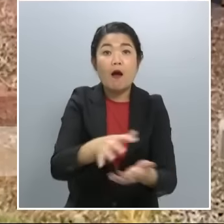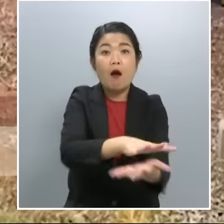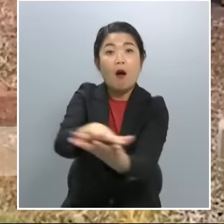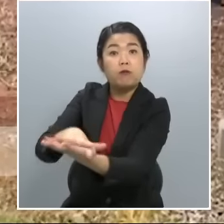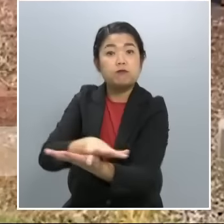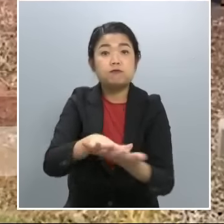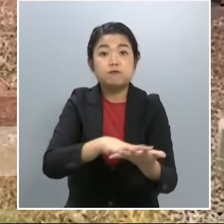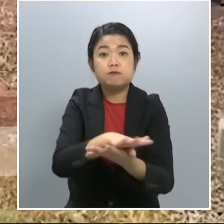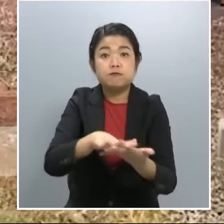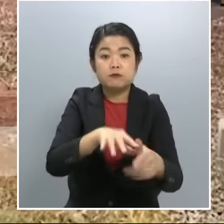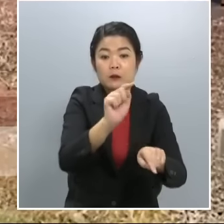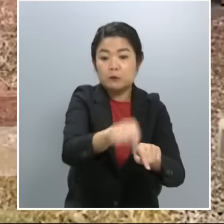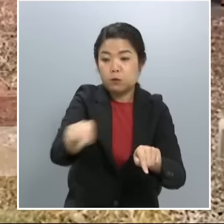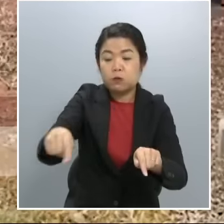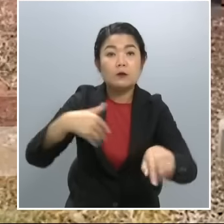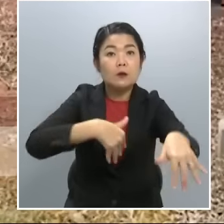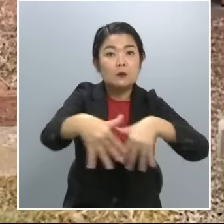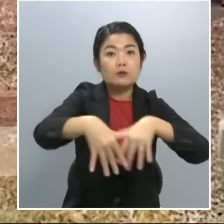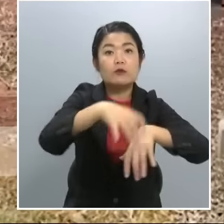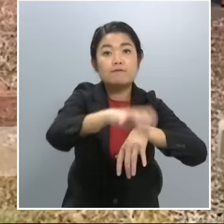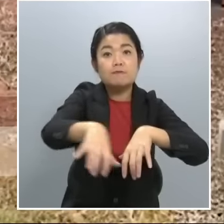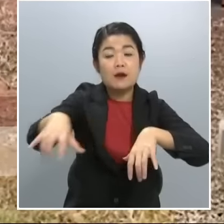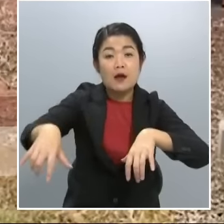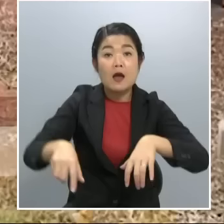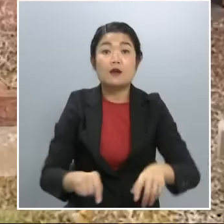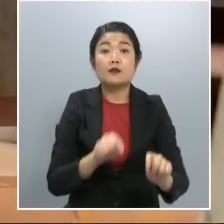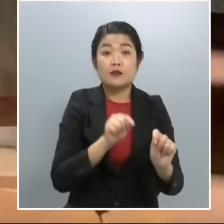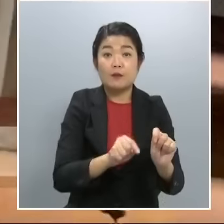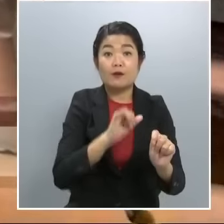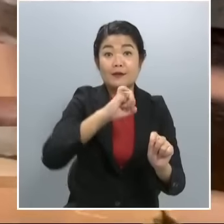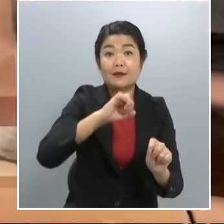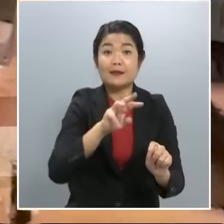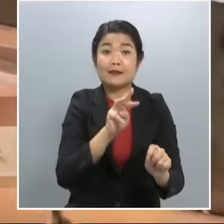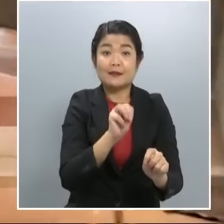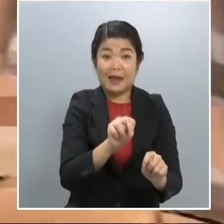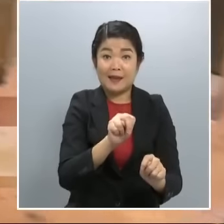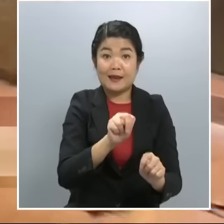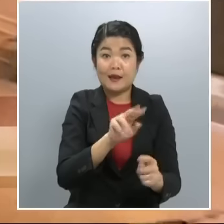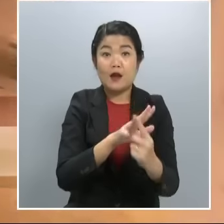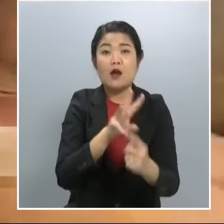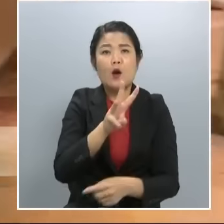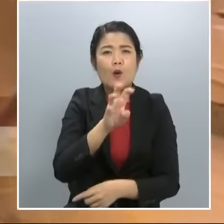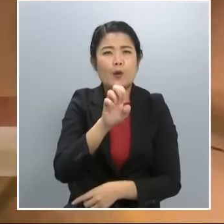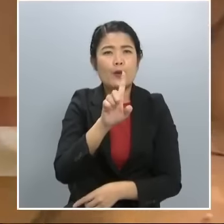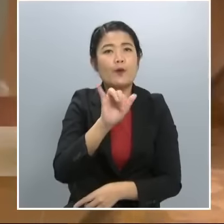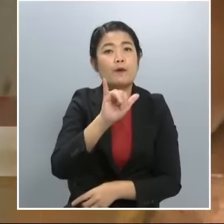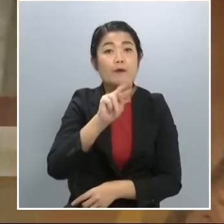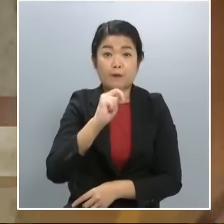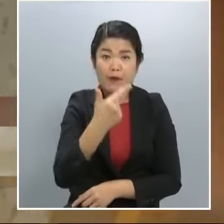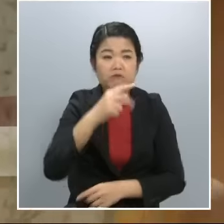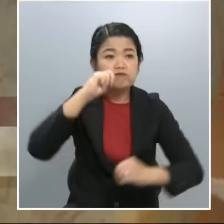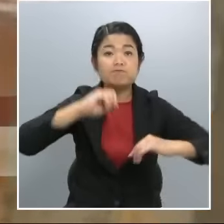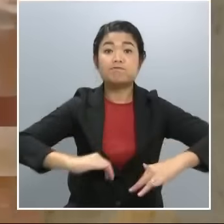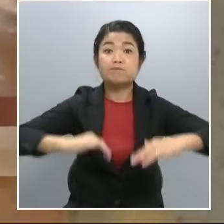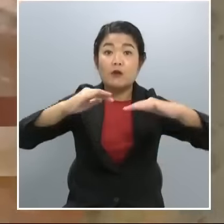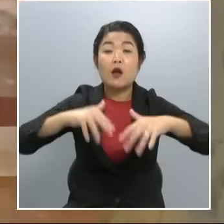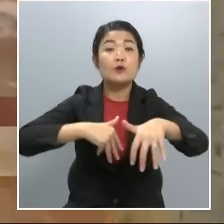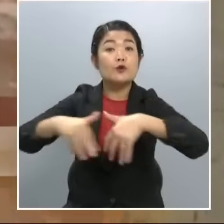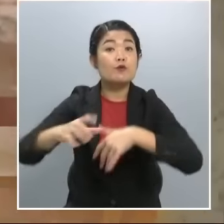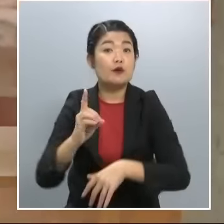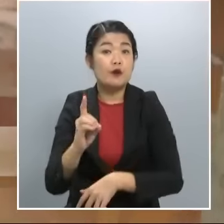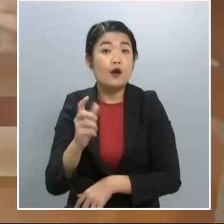รวมถึงอีกหลายชุมชนในระแวกตำบลนเวียงเขตเทศบาลเมืองน้ำยังท่วมขังอยู่บ้างเช่นชุมชนดอนศรีเสริม